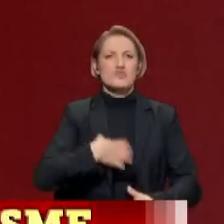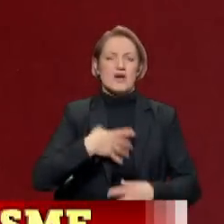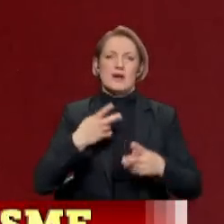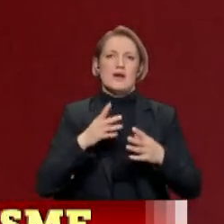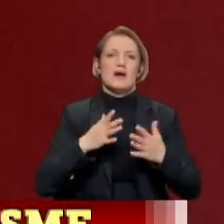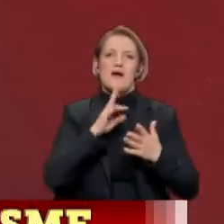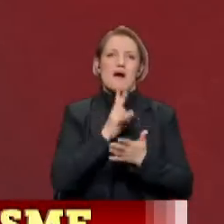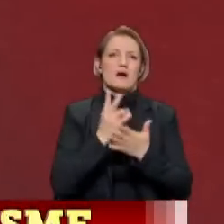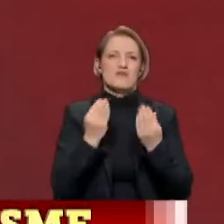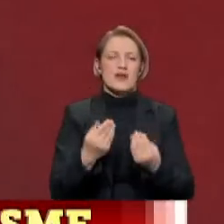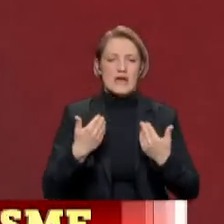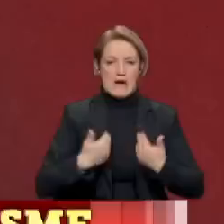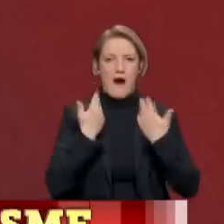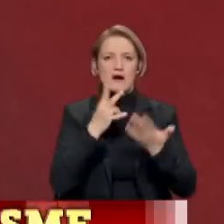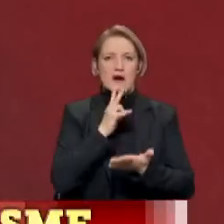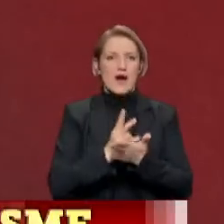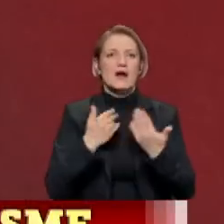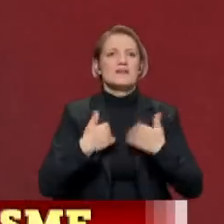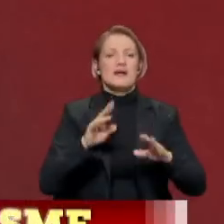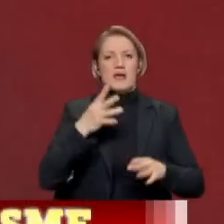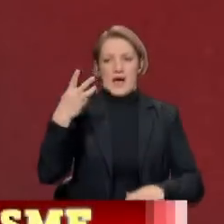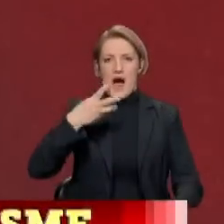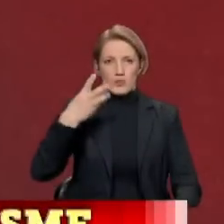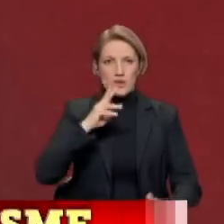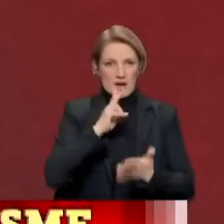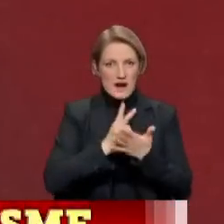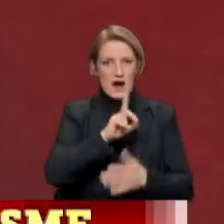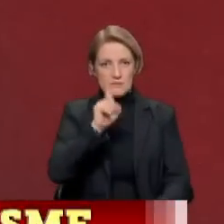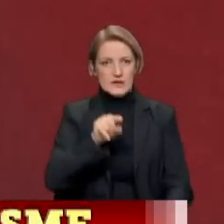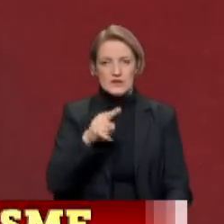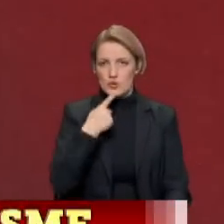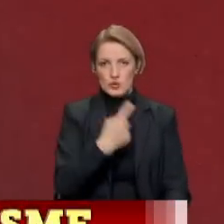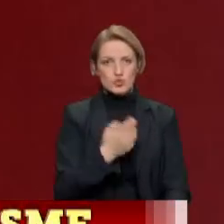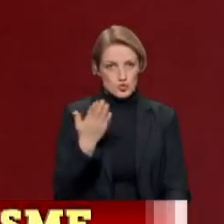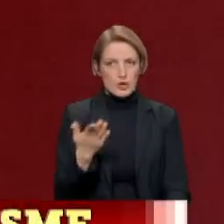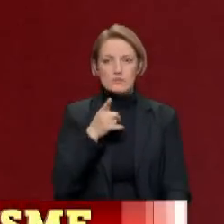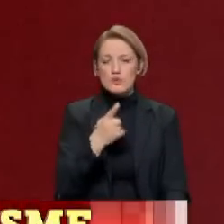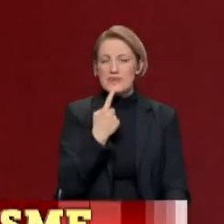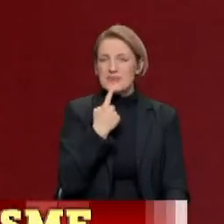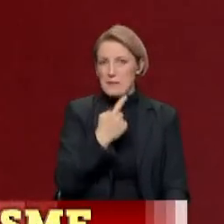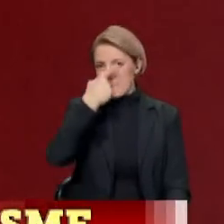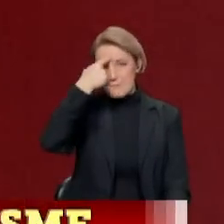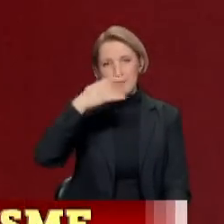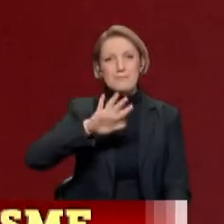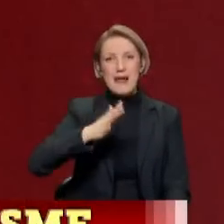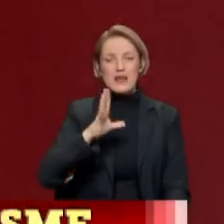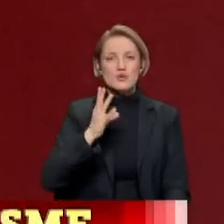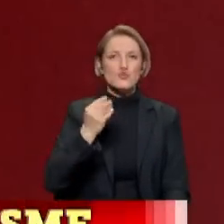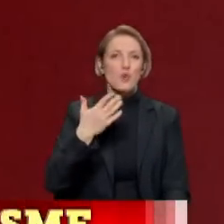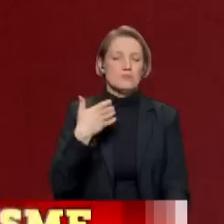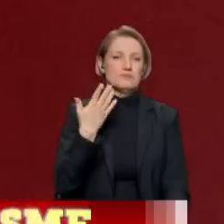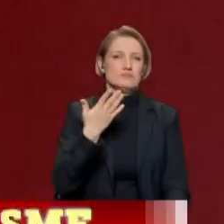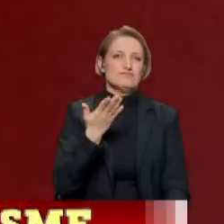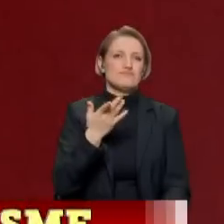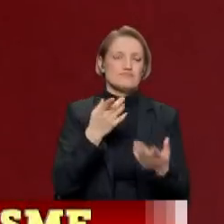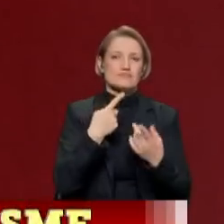veriyor. Yargı kararı değil Erdoğan'ın kararı mı diyorsunuz siz buna? Bunu demek belki çok ileri bir yorum olur